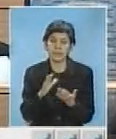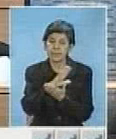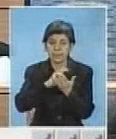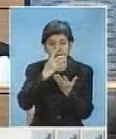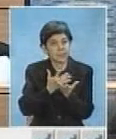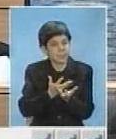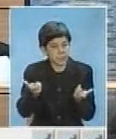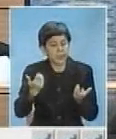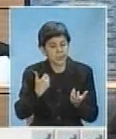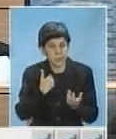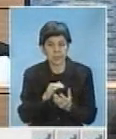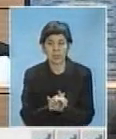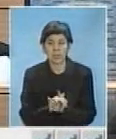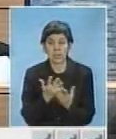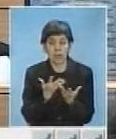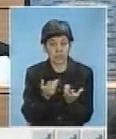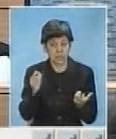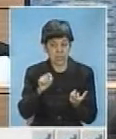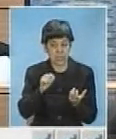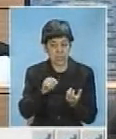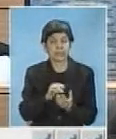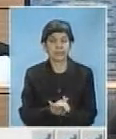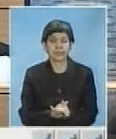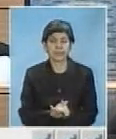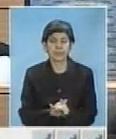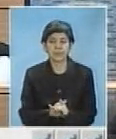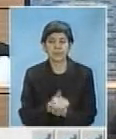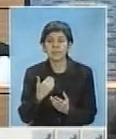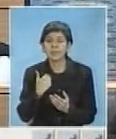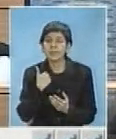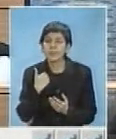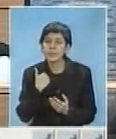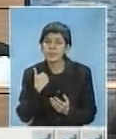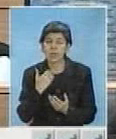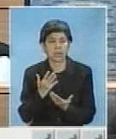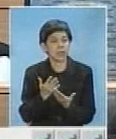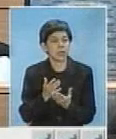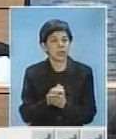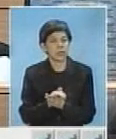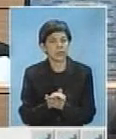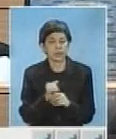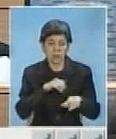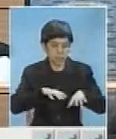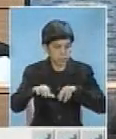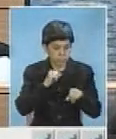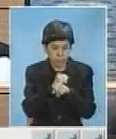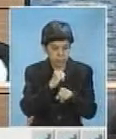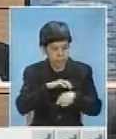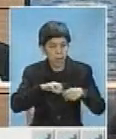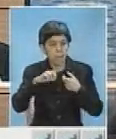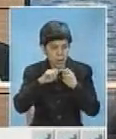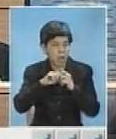ราก็คือความเสียหายนั้นส่วนสำคัญส่วนหนึ่งเกิดขึ้นจากความผิดพลาดในการบริหารจัดการ